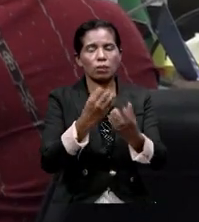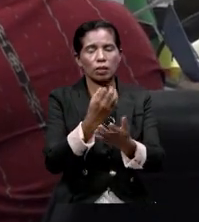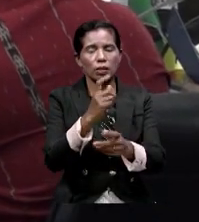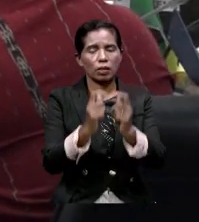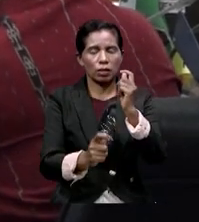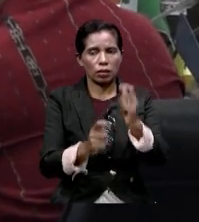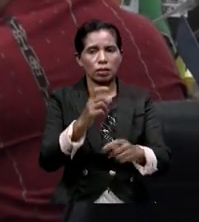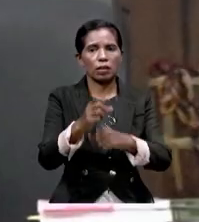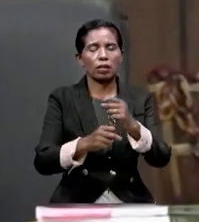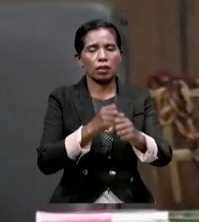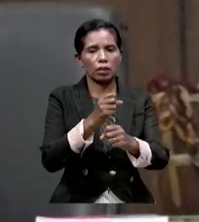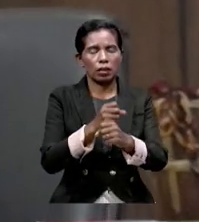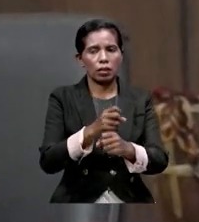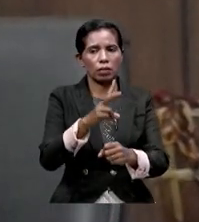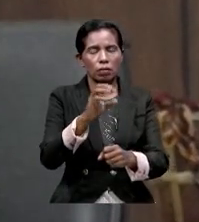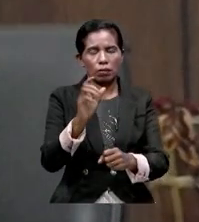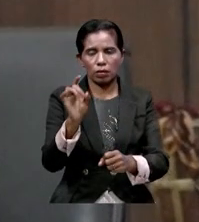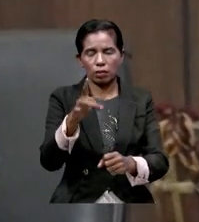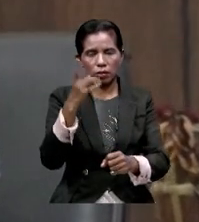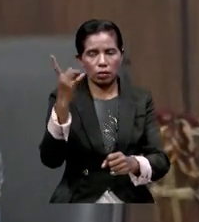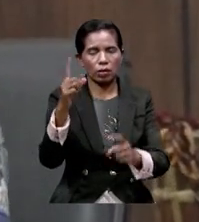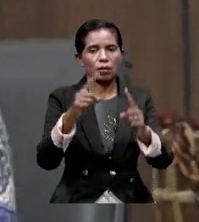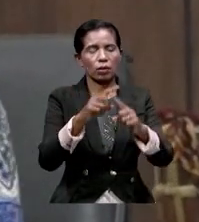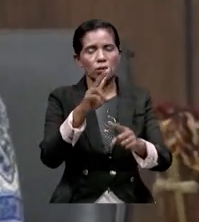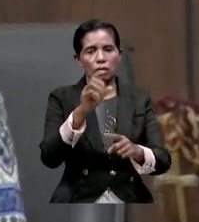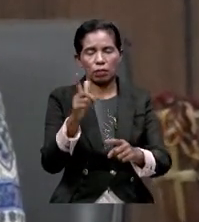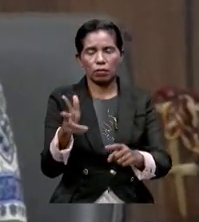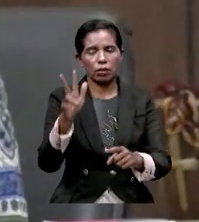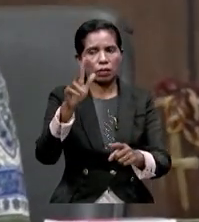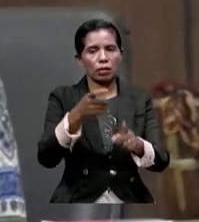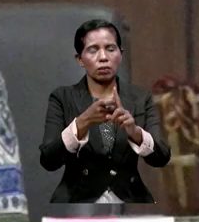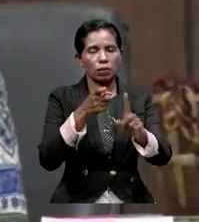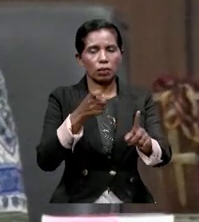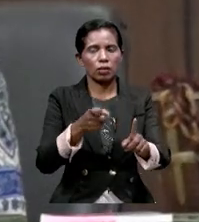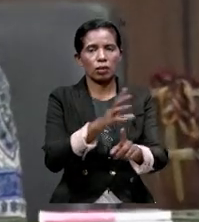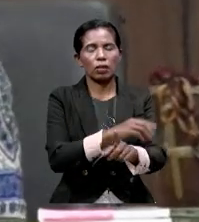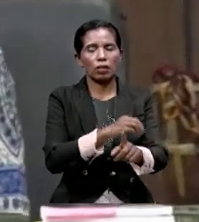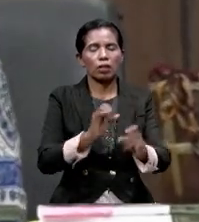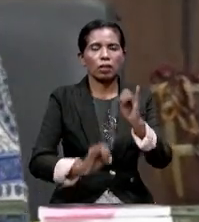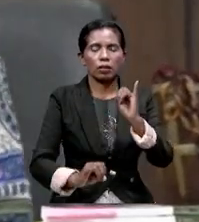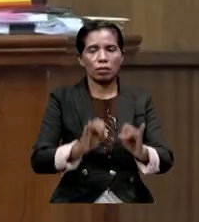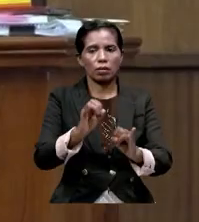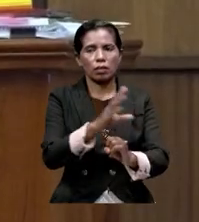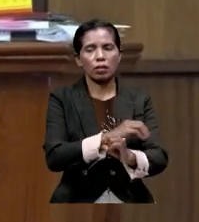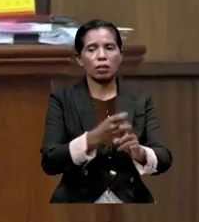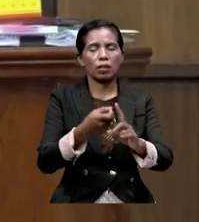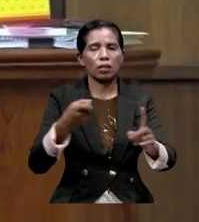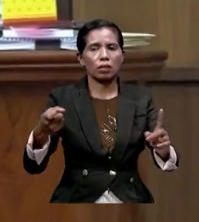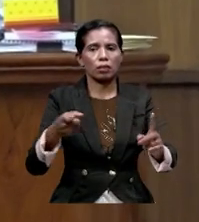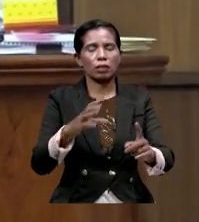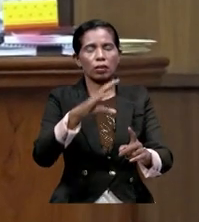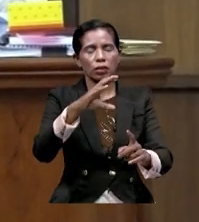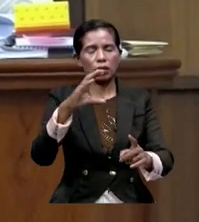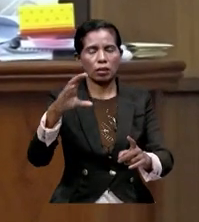iha periodul tinang riurosan resinvalu to riuroron resintolu li husi entidade independenti nebe designadu husi Kamra